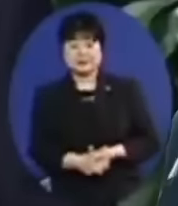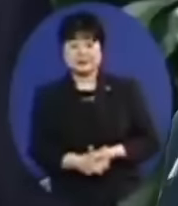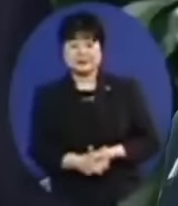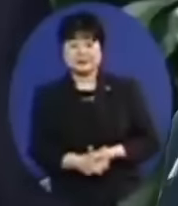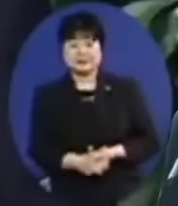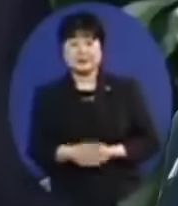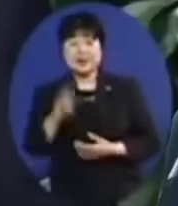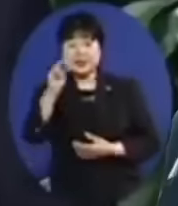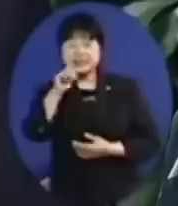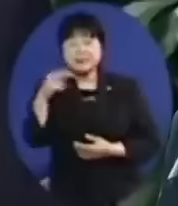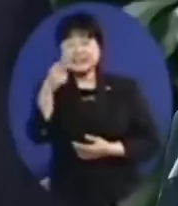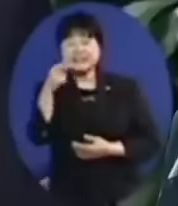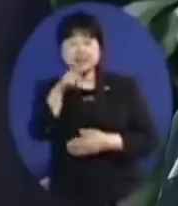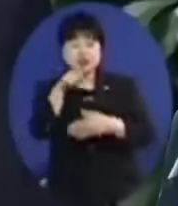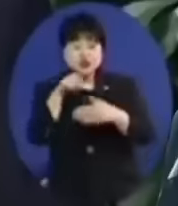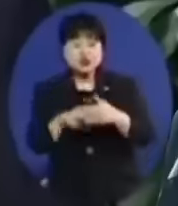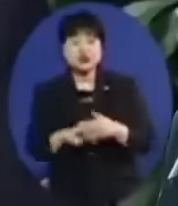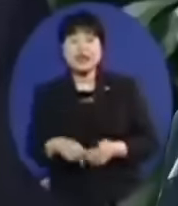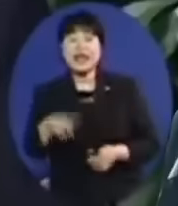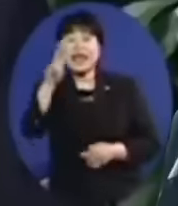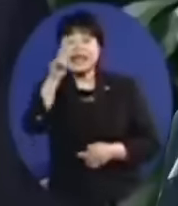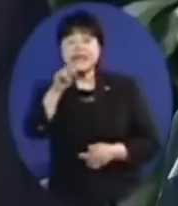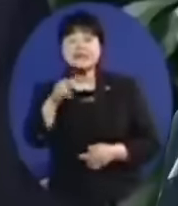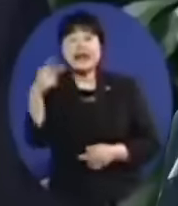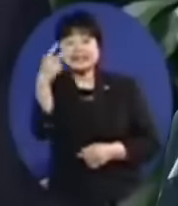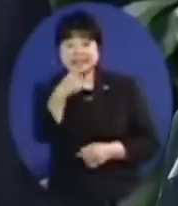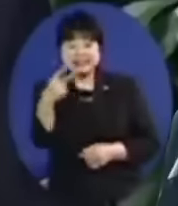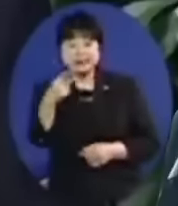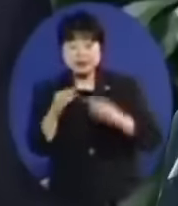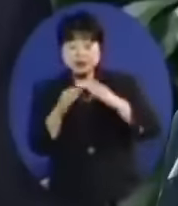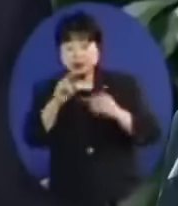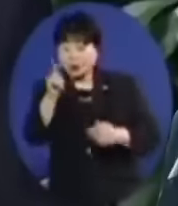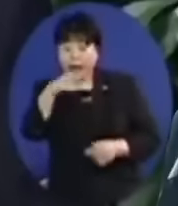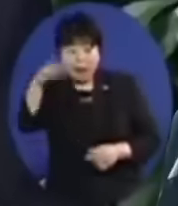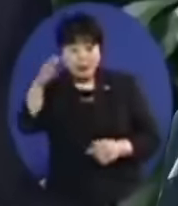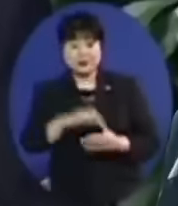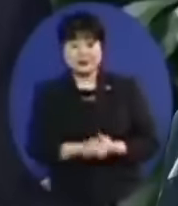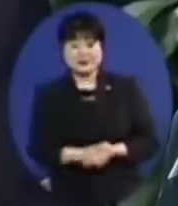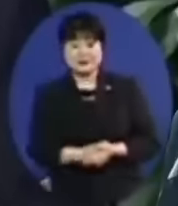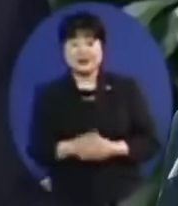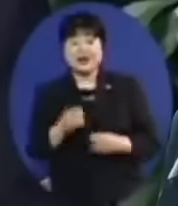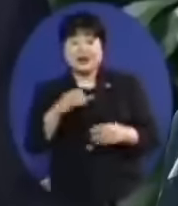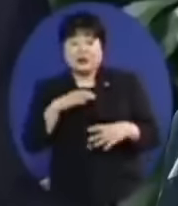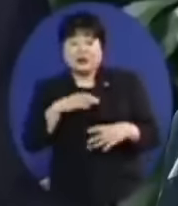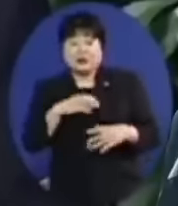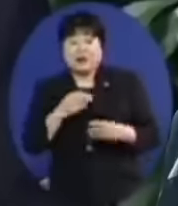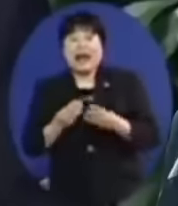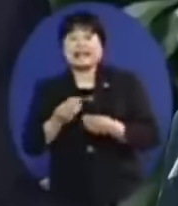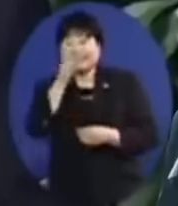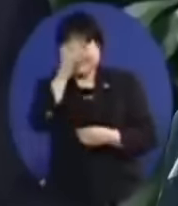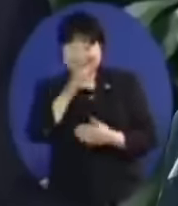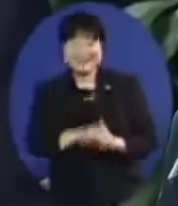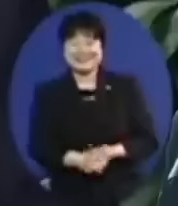그러니까 3만 2천 명 중에 2만 2천 명이 집으로 돌아갔습니다. 겁쟁이들이 많아요.